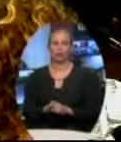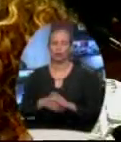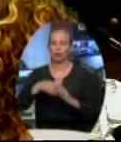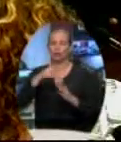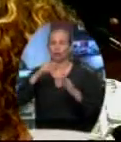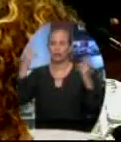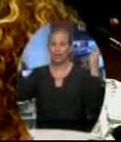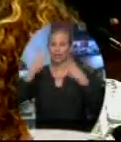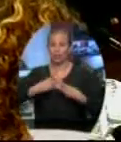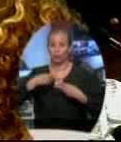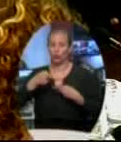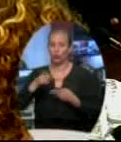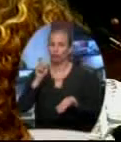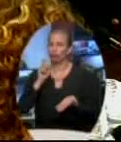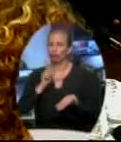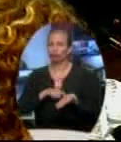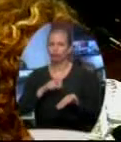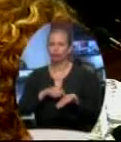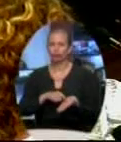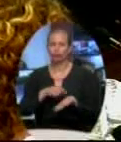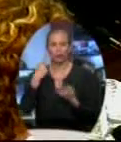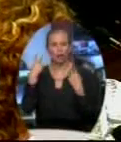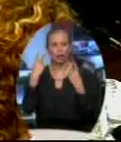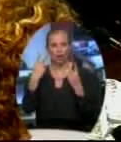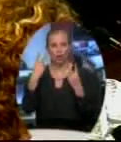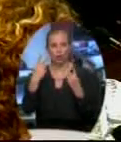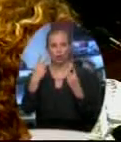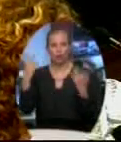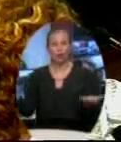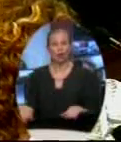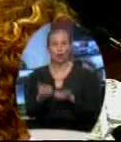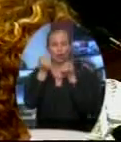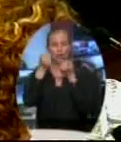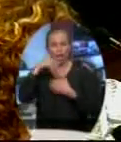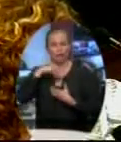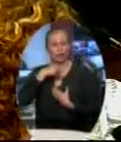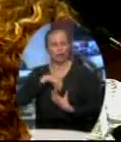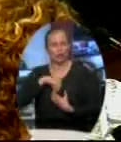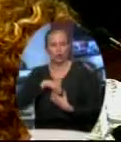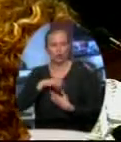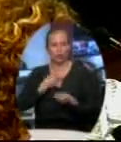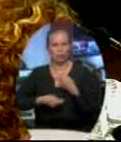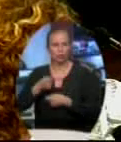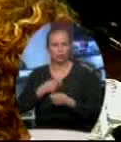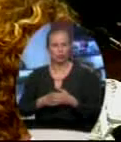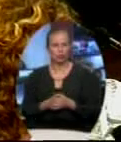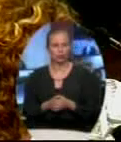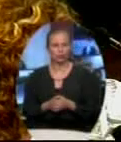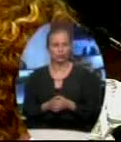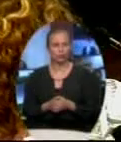למשק. אני חושב שההסכם הזה הוא הצלת, לא פחות מאשר הצלת נפשות. סיכרנו. ואחרי שאמרתי את